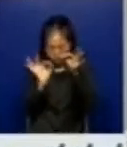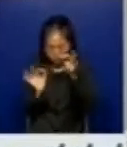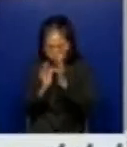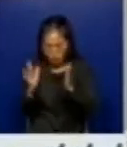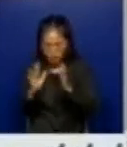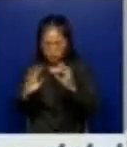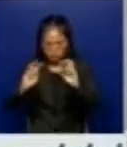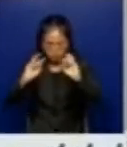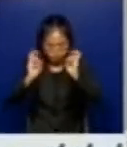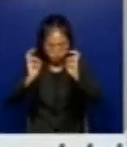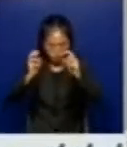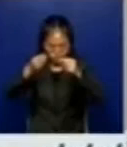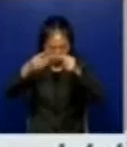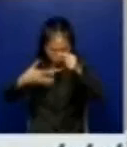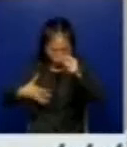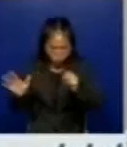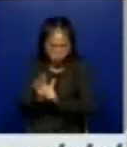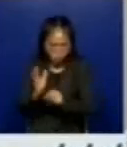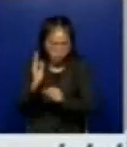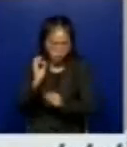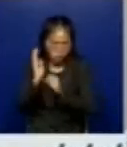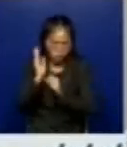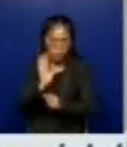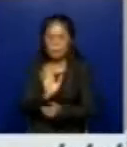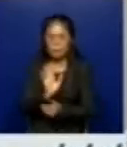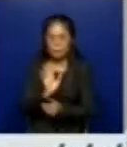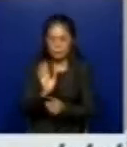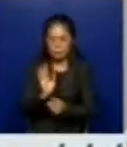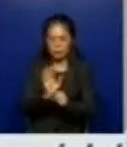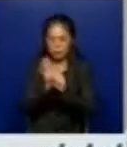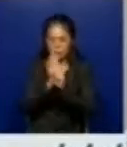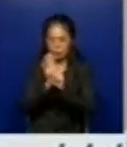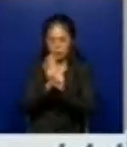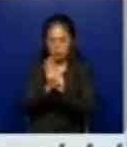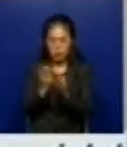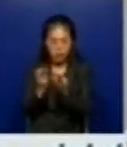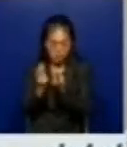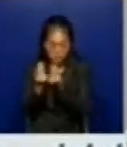ายทุกมาตราแต่ว่าค่อนข้างจะเป็น เชิญเลยครับ ลงในรายละเอียด